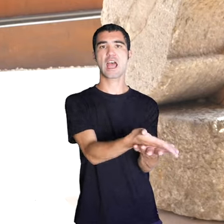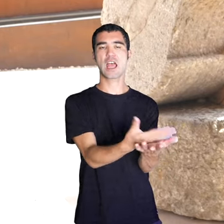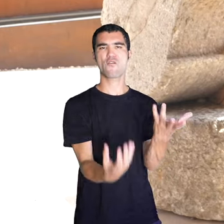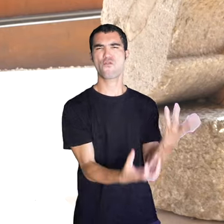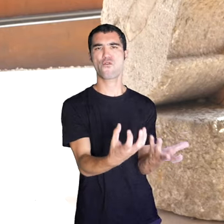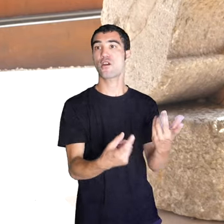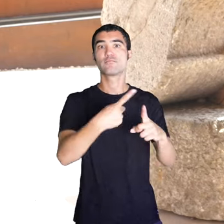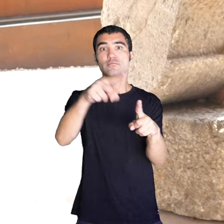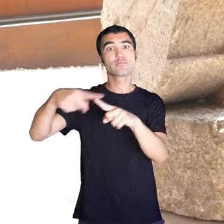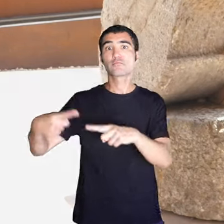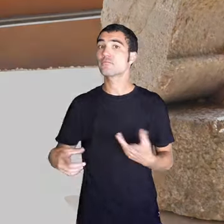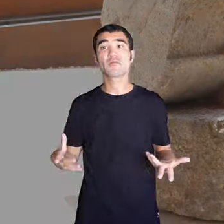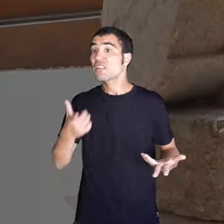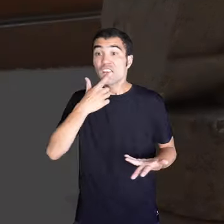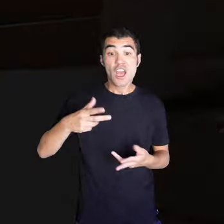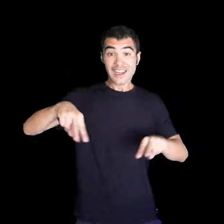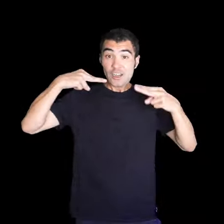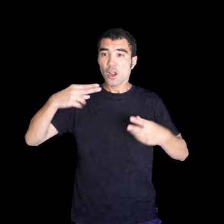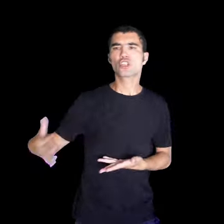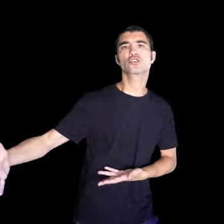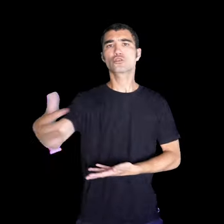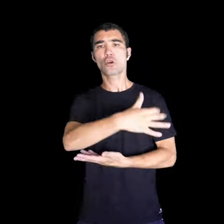Era, tot el peix sortia.